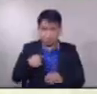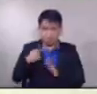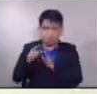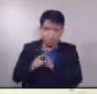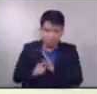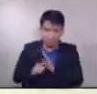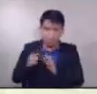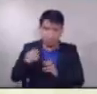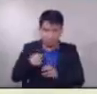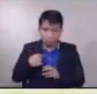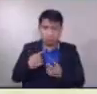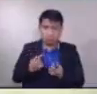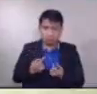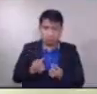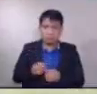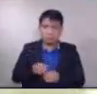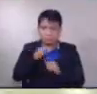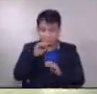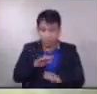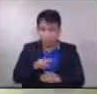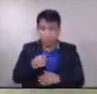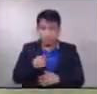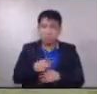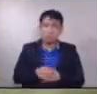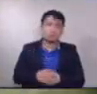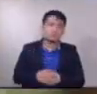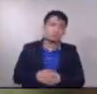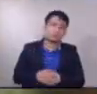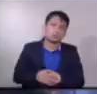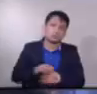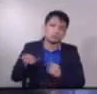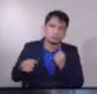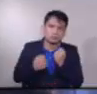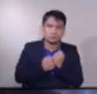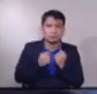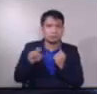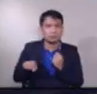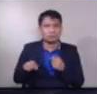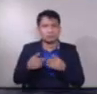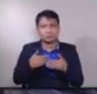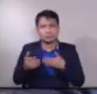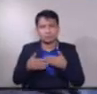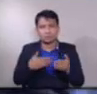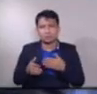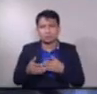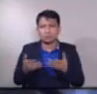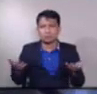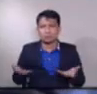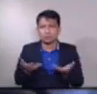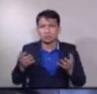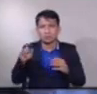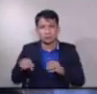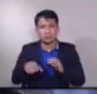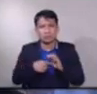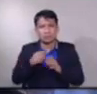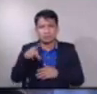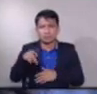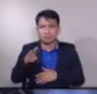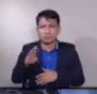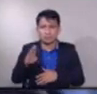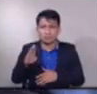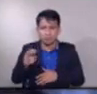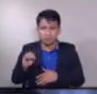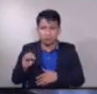ng blessing, no, ng suporta ng mamayang Pilipino, let us convert our domestic helper into the BPO industry like